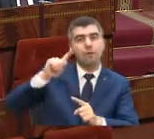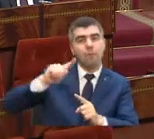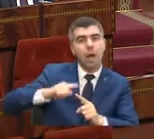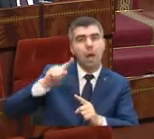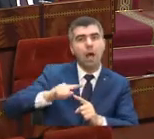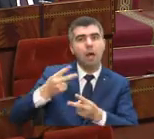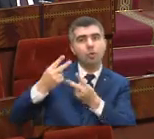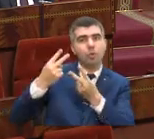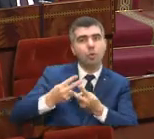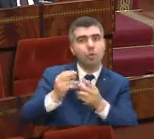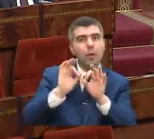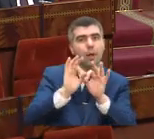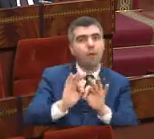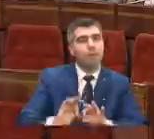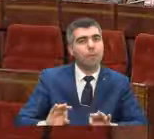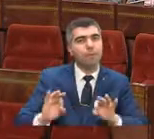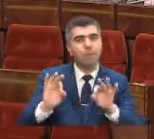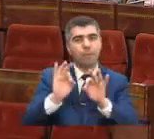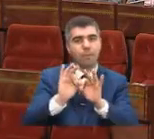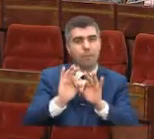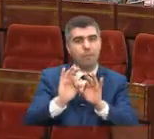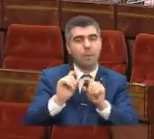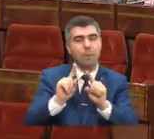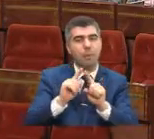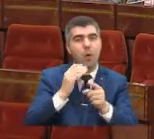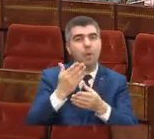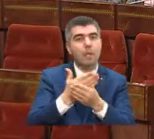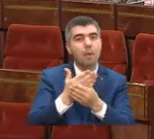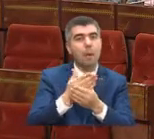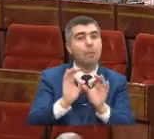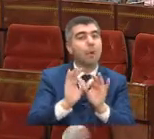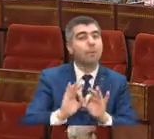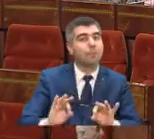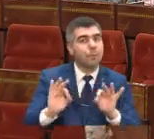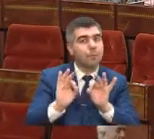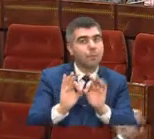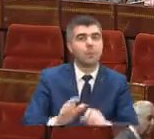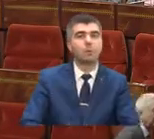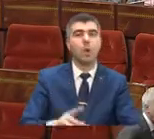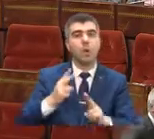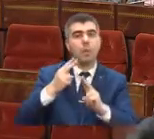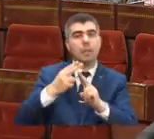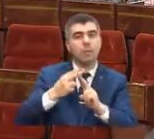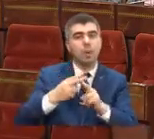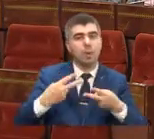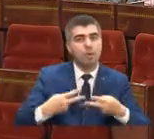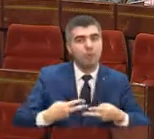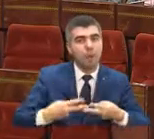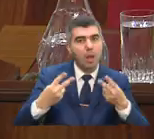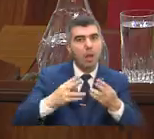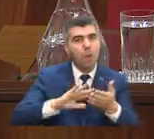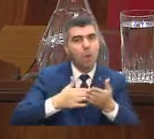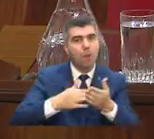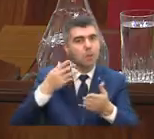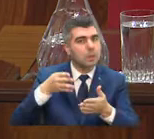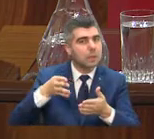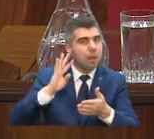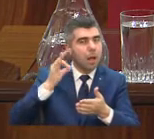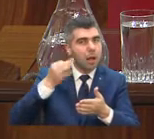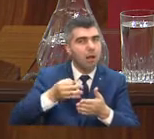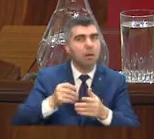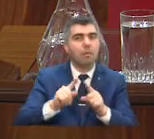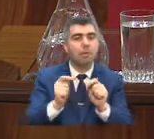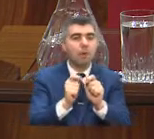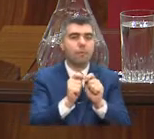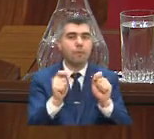وقع خلالها التغيب بدون عذر مقبول، وتلاوة أسمائهم في الجلسة العامة ونشرها في الجريدة